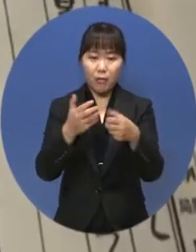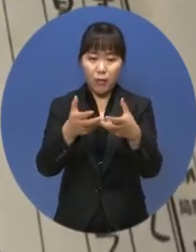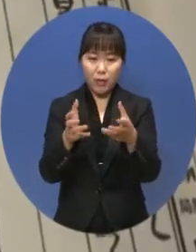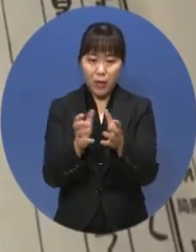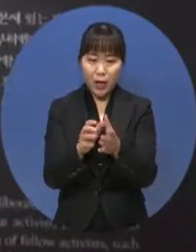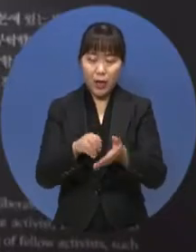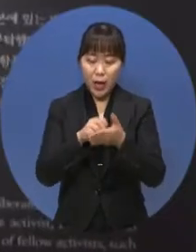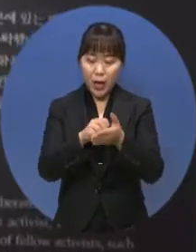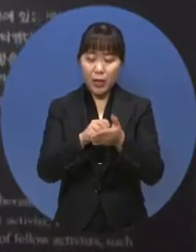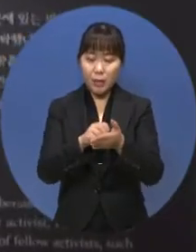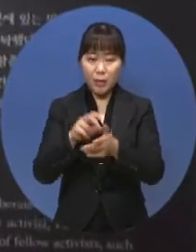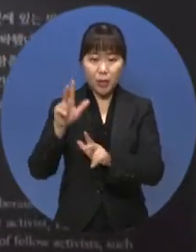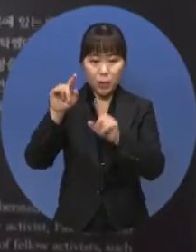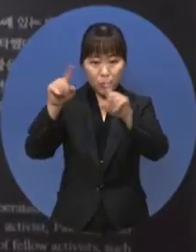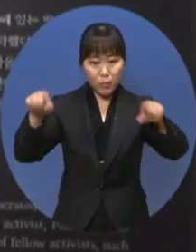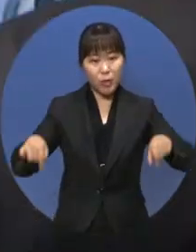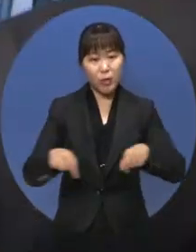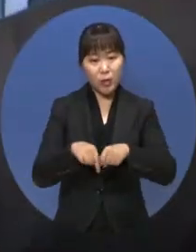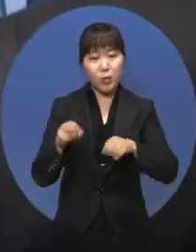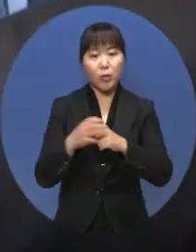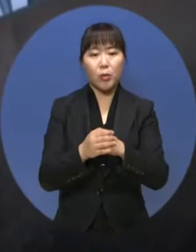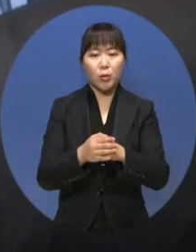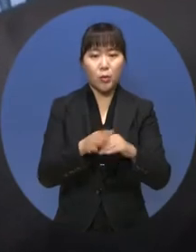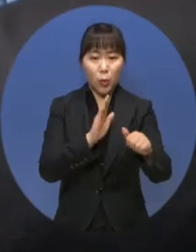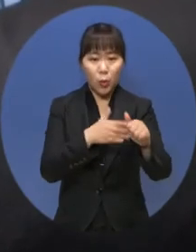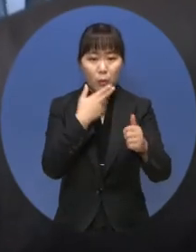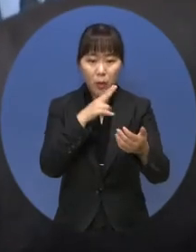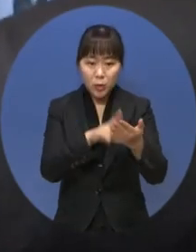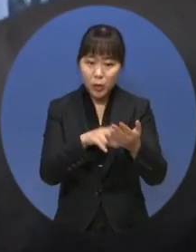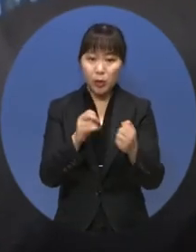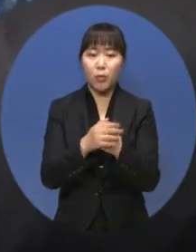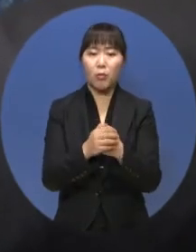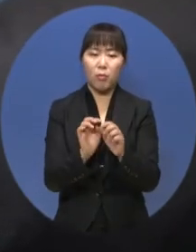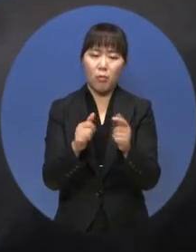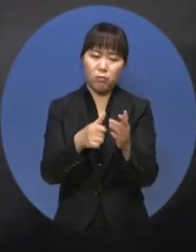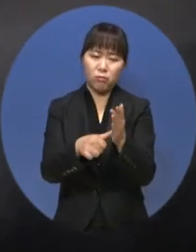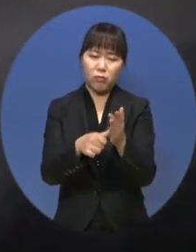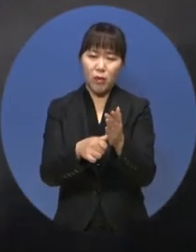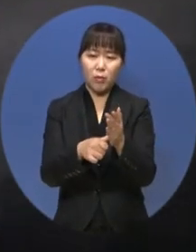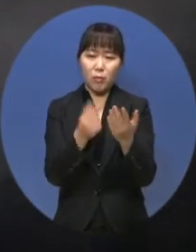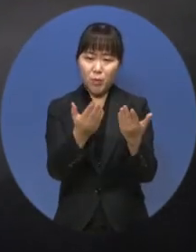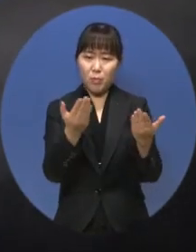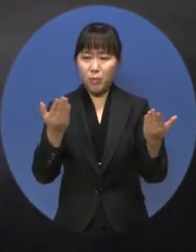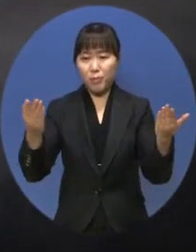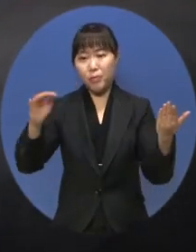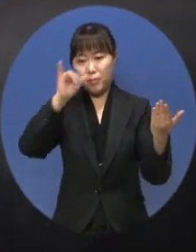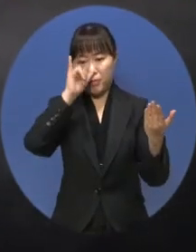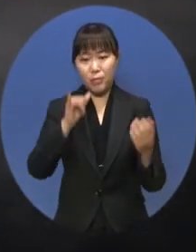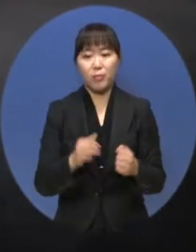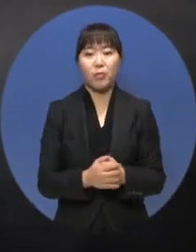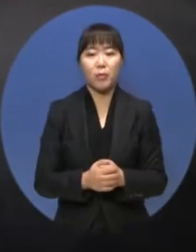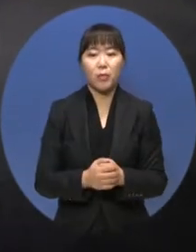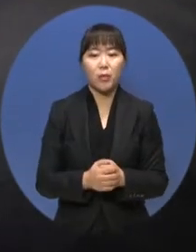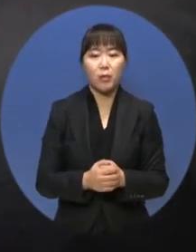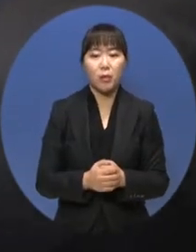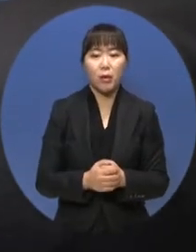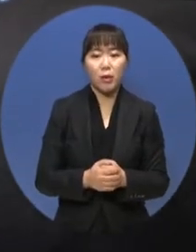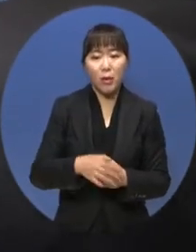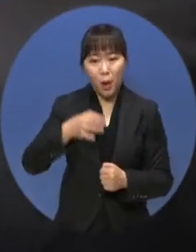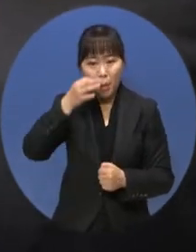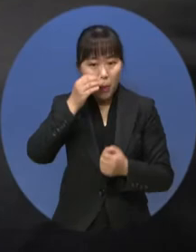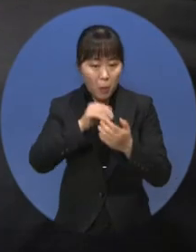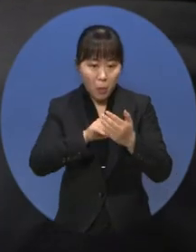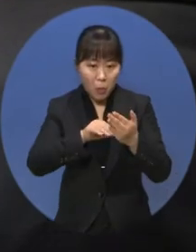선서문과 의거자금 요청 편지, 사료 유품도 함께 볼 수가 있습니다. 전시를 둘러보고